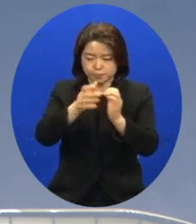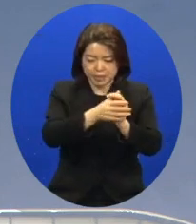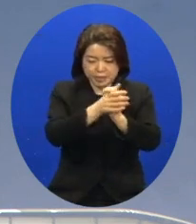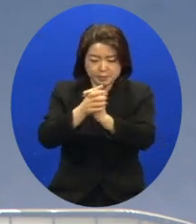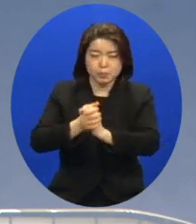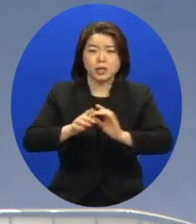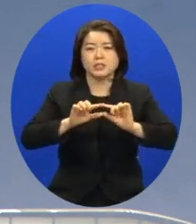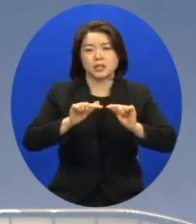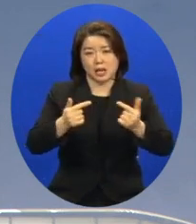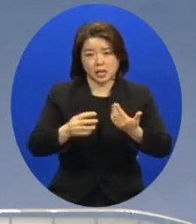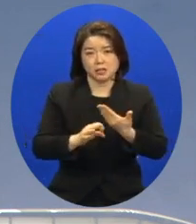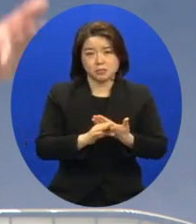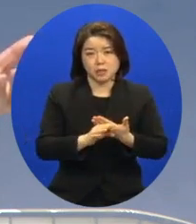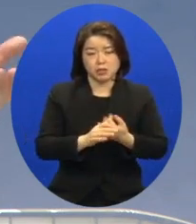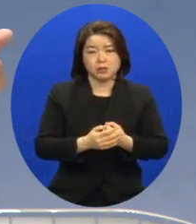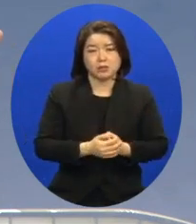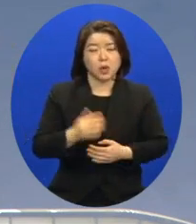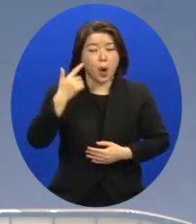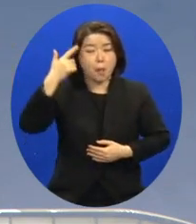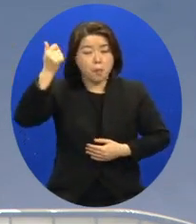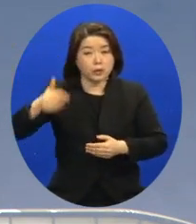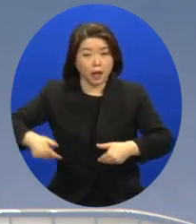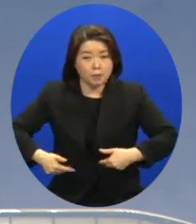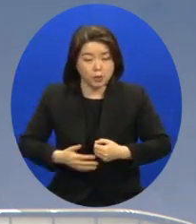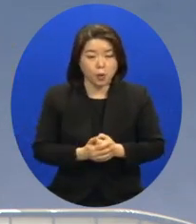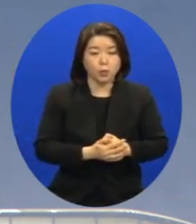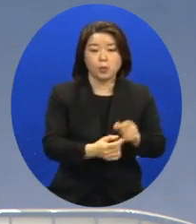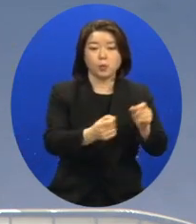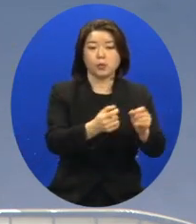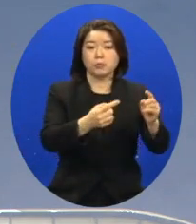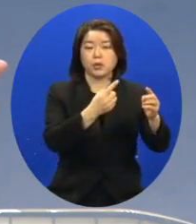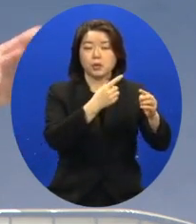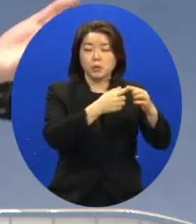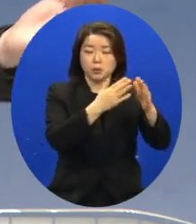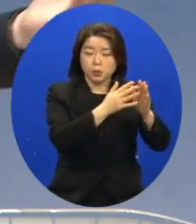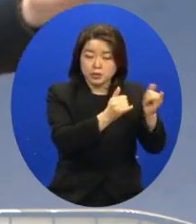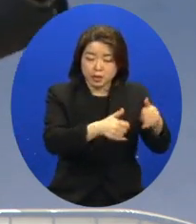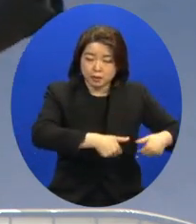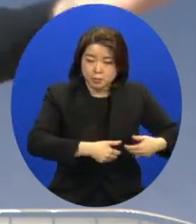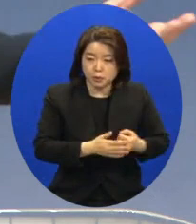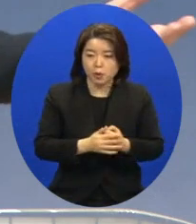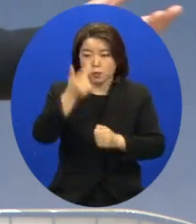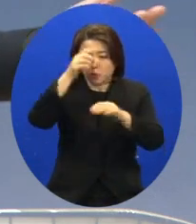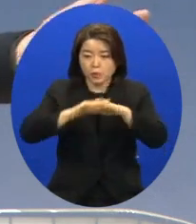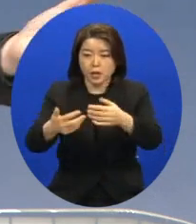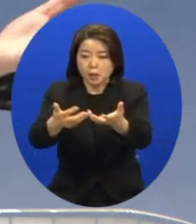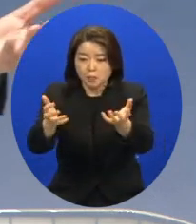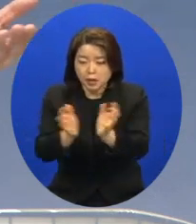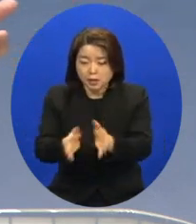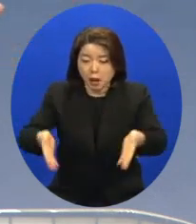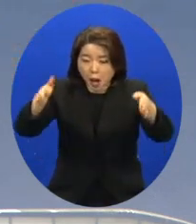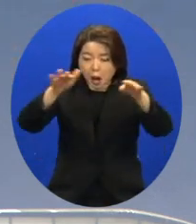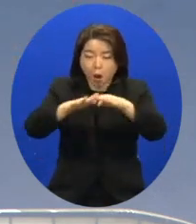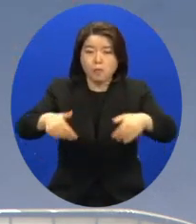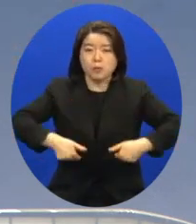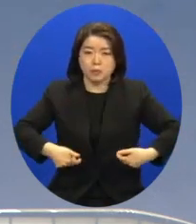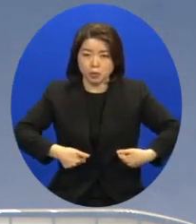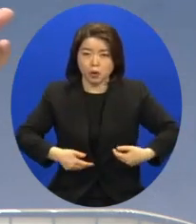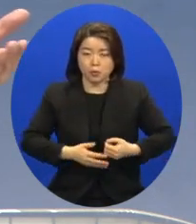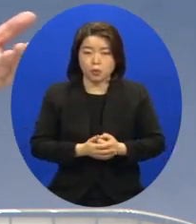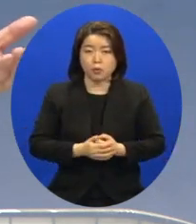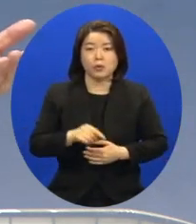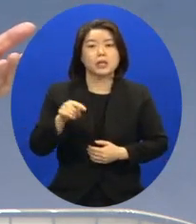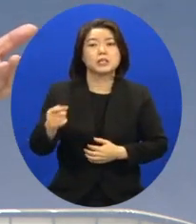사람은 목사님이 있어야 되고 옆에 교인이 있어야 되고 예배 드리는 예배당이 있어야 되고